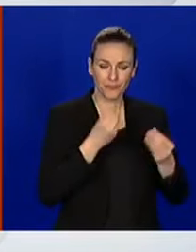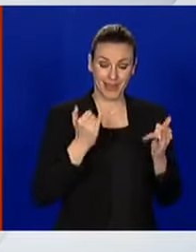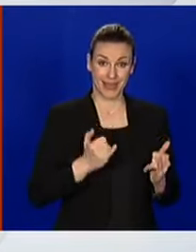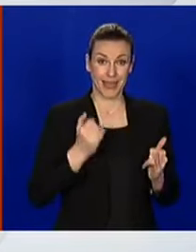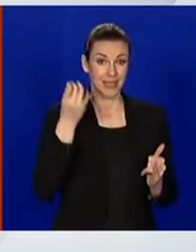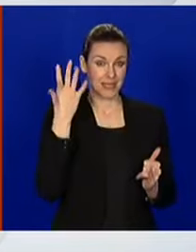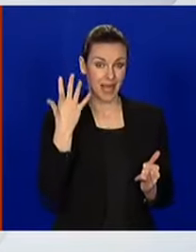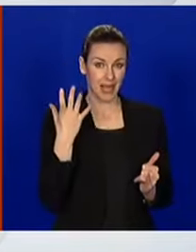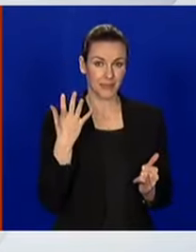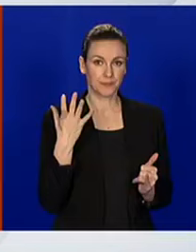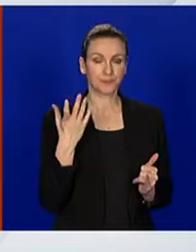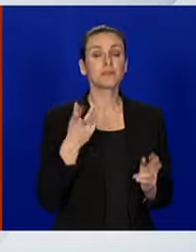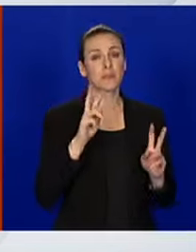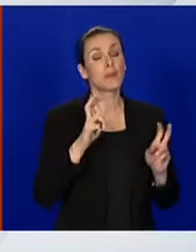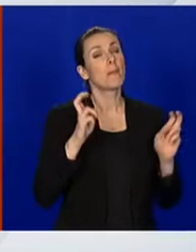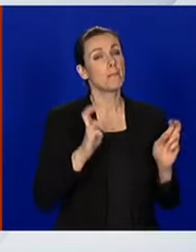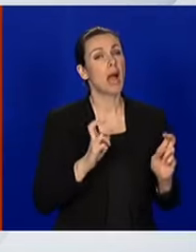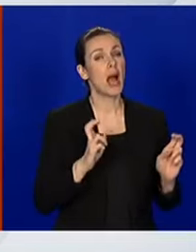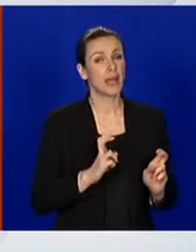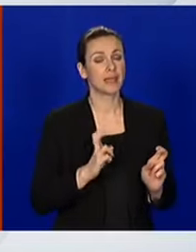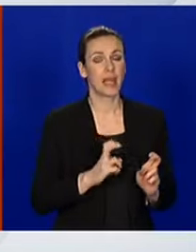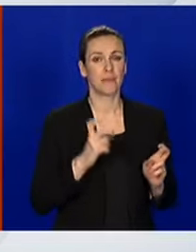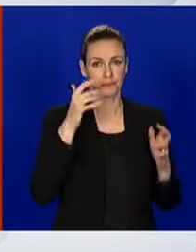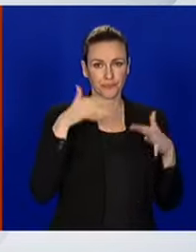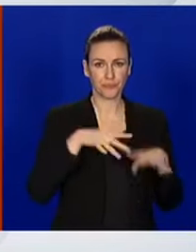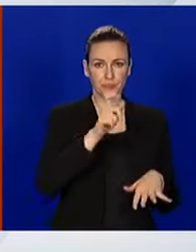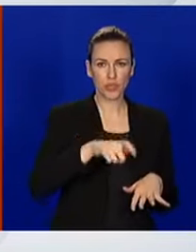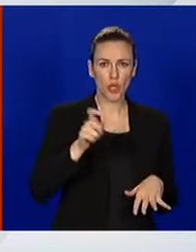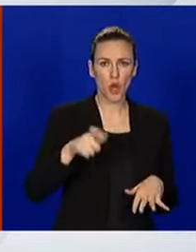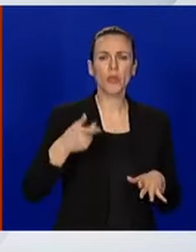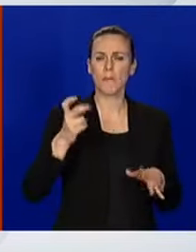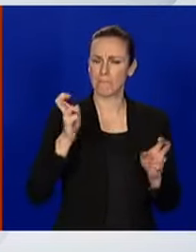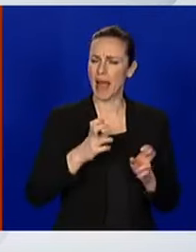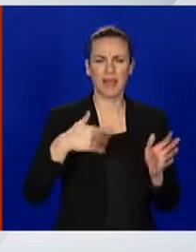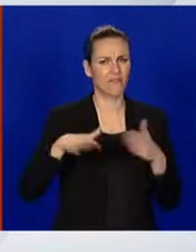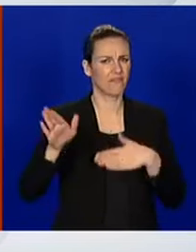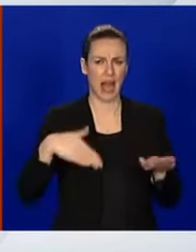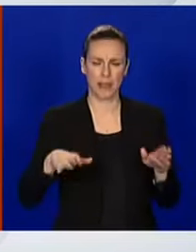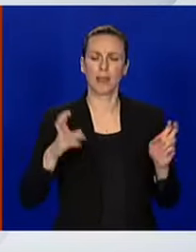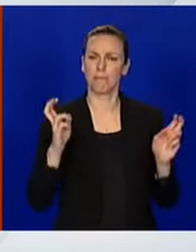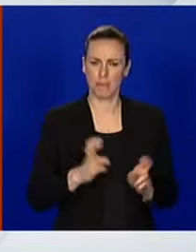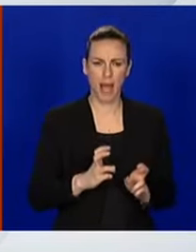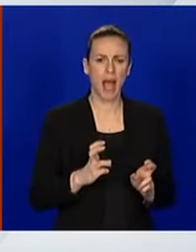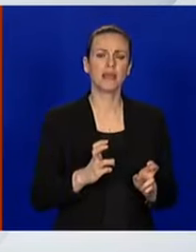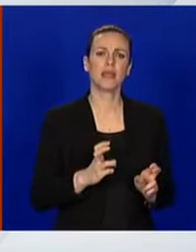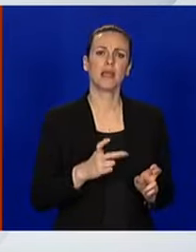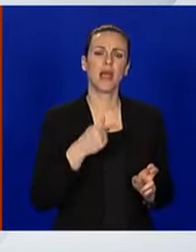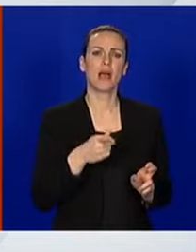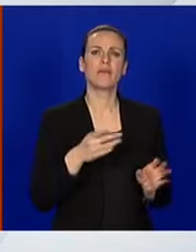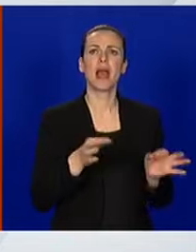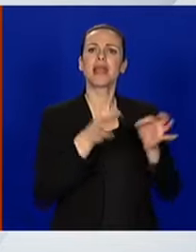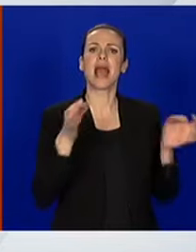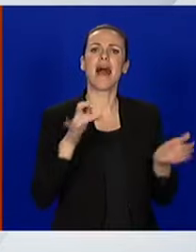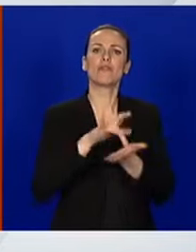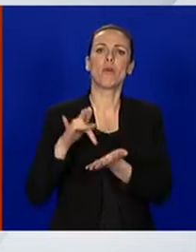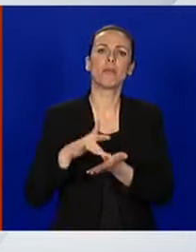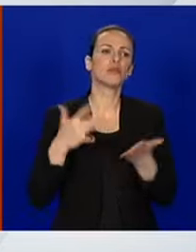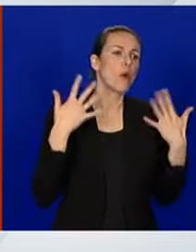dan, manje je ljudi vani, manje je ljudi na javnim mjestima.